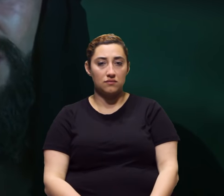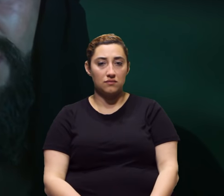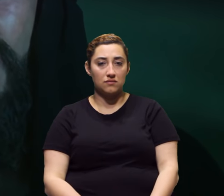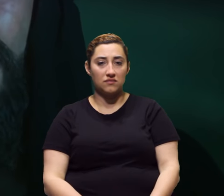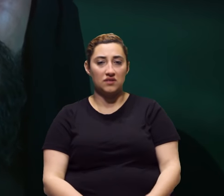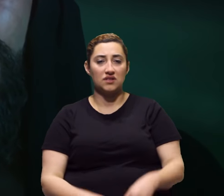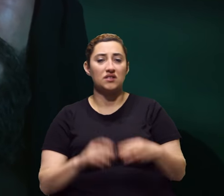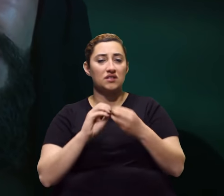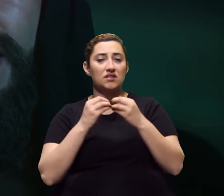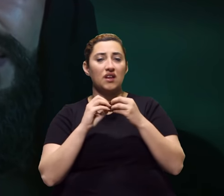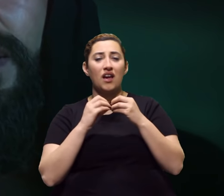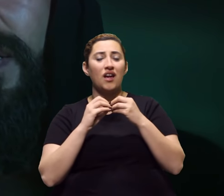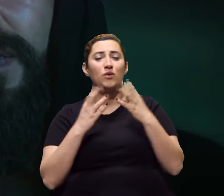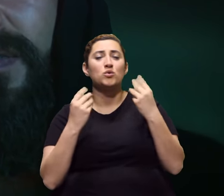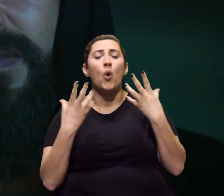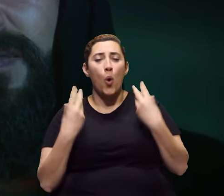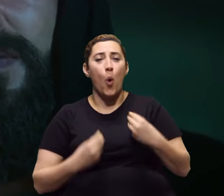Derdi çokça Eyyub ile.